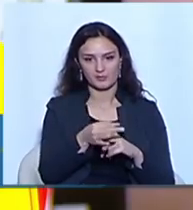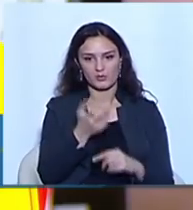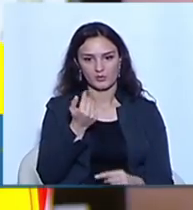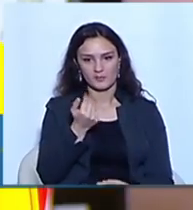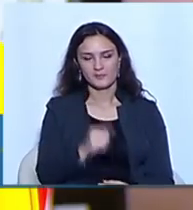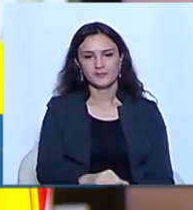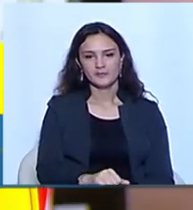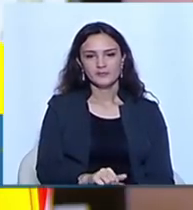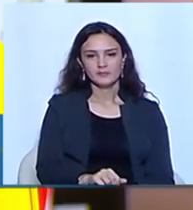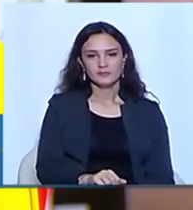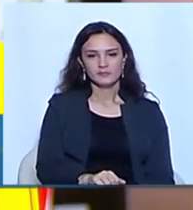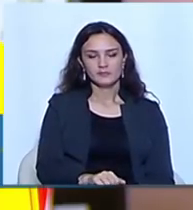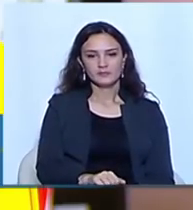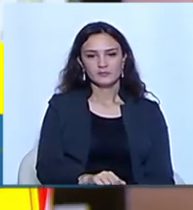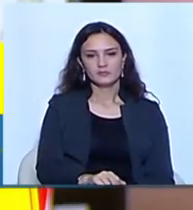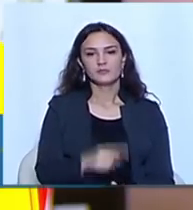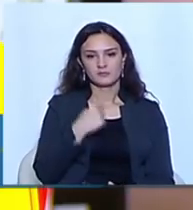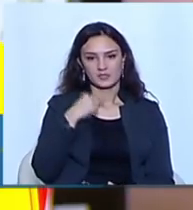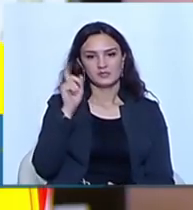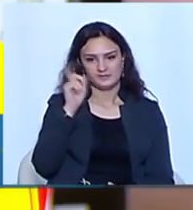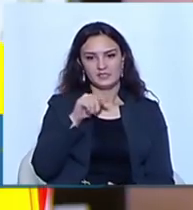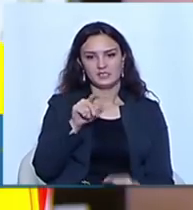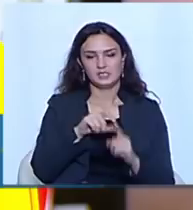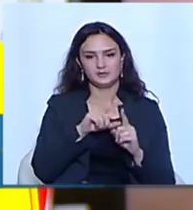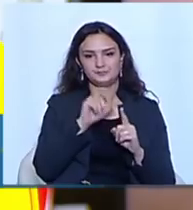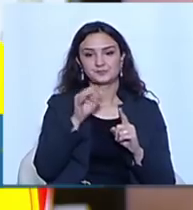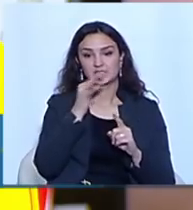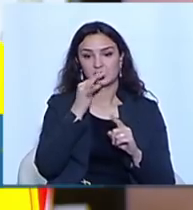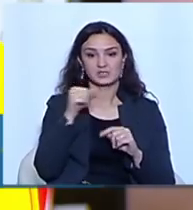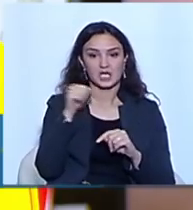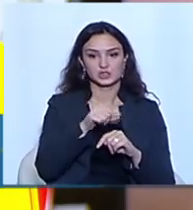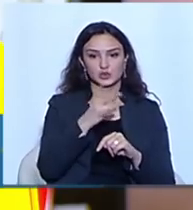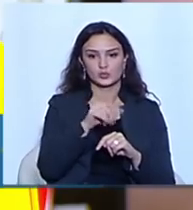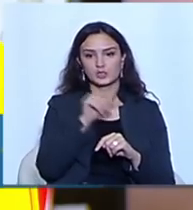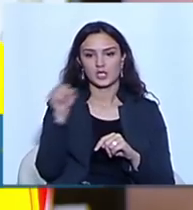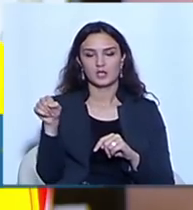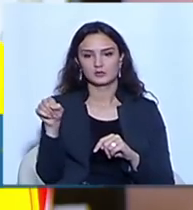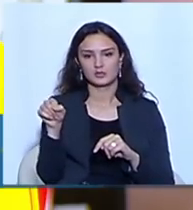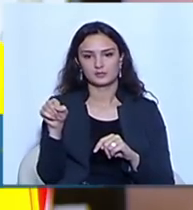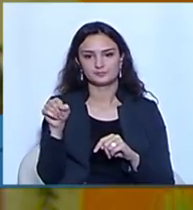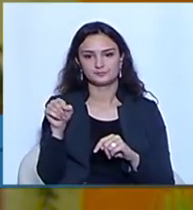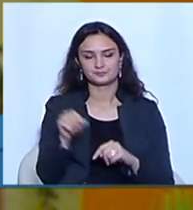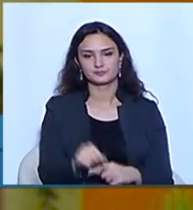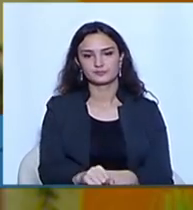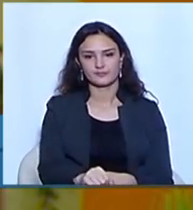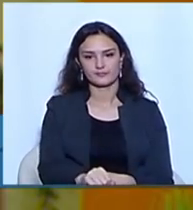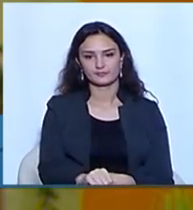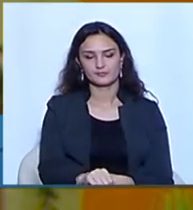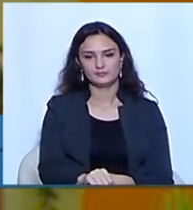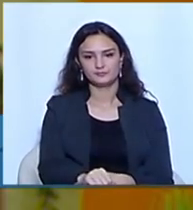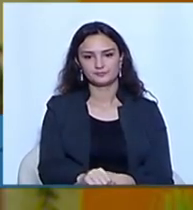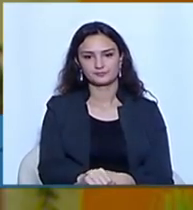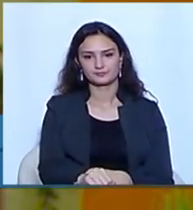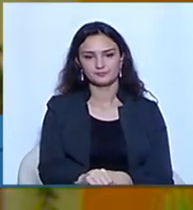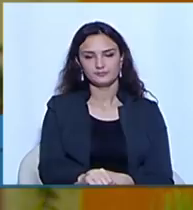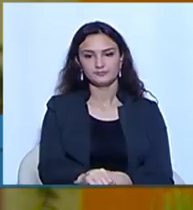რომ შენ სანამ მე ვიცი ეს გამოთქმა რომ სანამ დაგარტყავე შენ უნდა დაარტყარო მე და თუ დაგარტყეს იმდენჯერ დაარტყი რომ აღარ